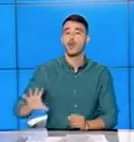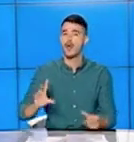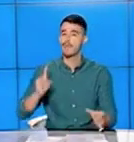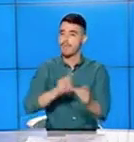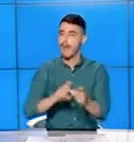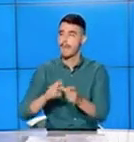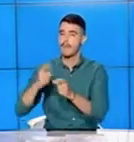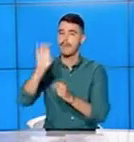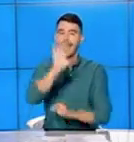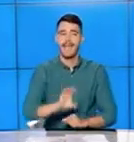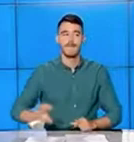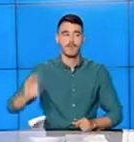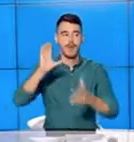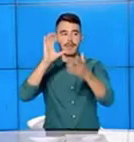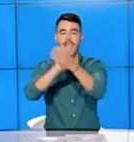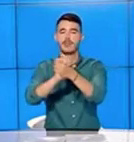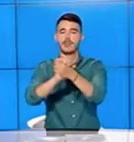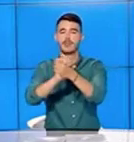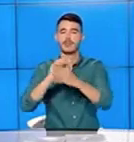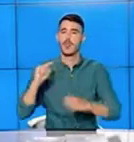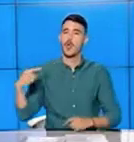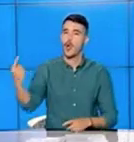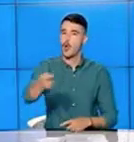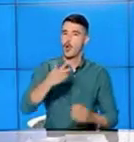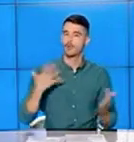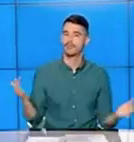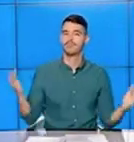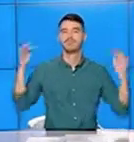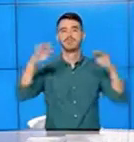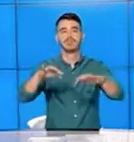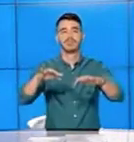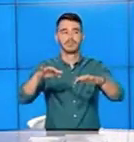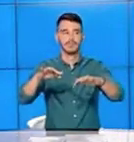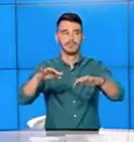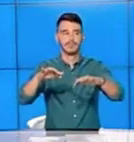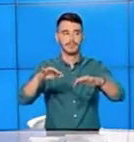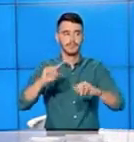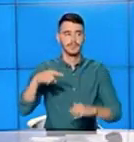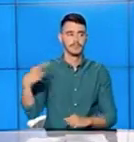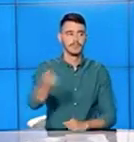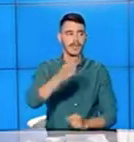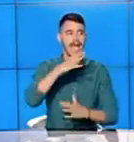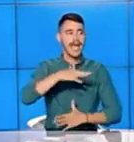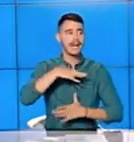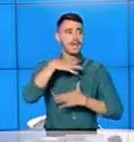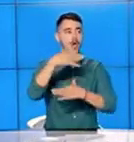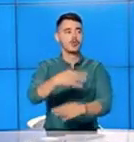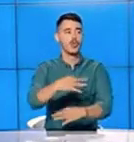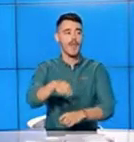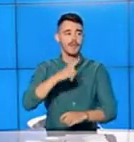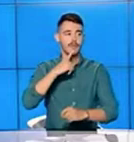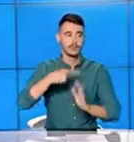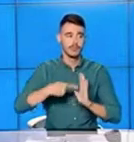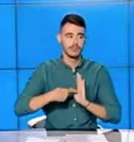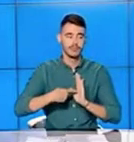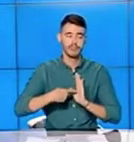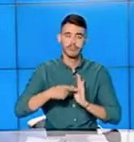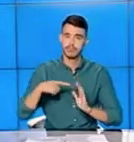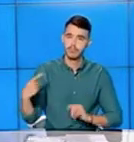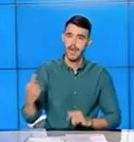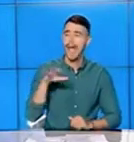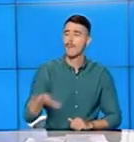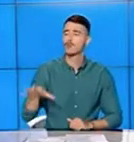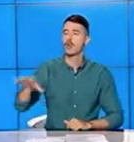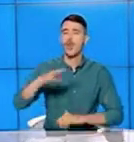shared by every country in the EU. Everybody sent representatives of the arts.